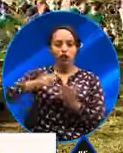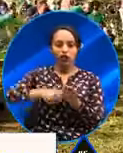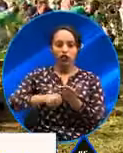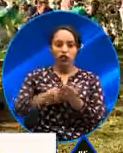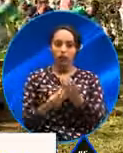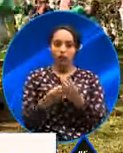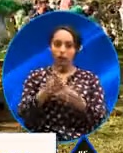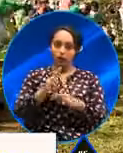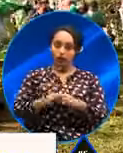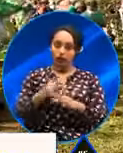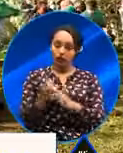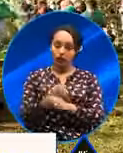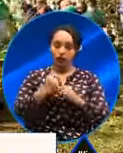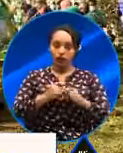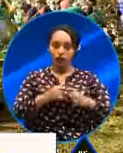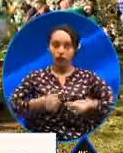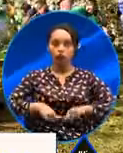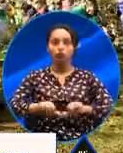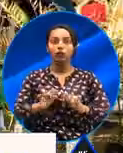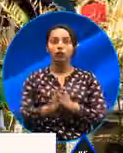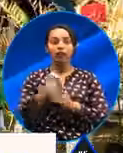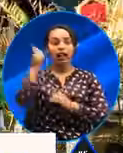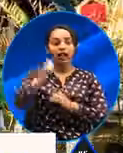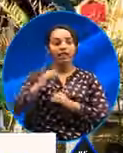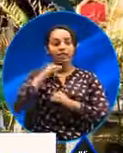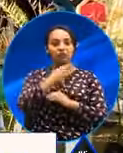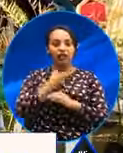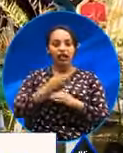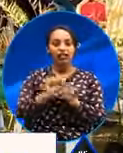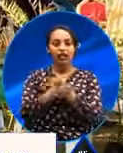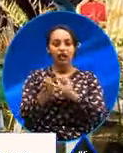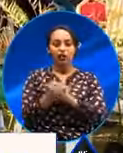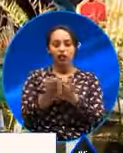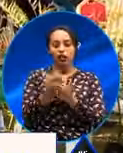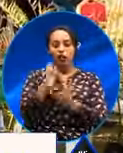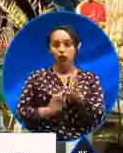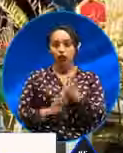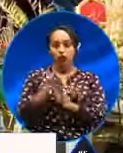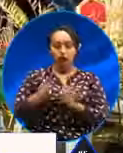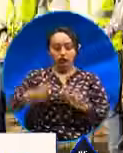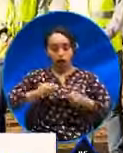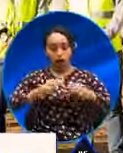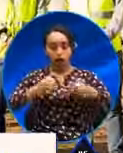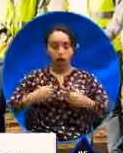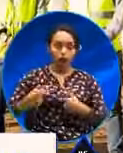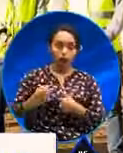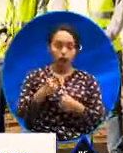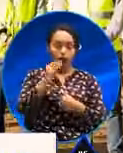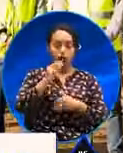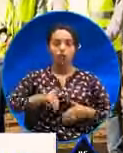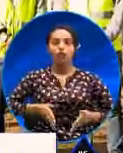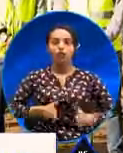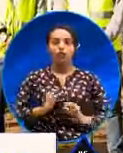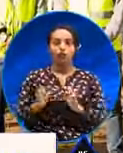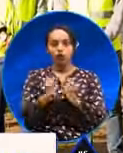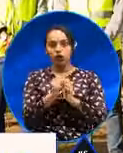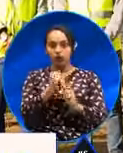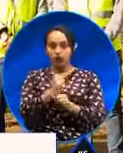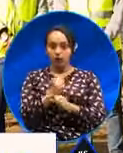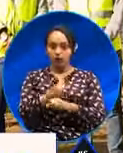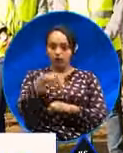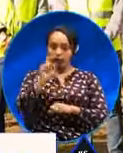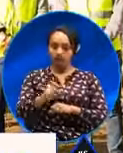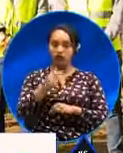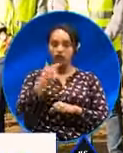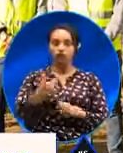አሻራ የማሳረፍ ተግባር አጠናክሮ በመቀጠል ለአየር ንብረት ለውጥ፣ ለኢኮኖሚ እድገት አበርክቶ ያለው በመሆኑ ከበጎ ፈቃደኞች ጋር አብሮ